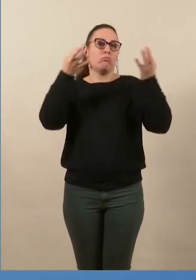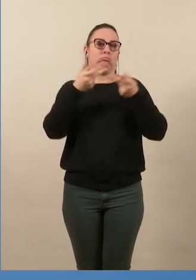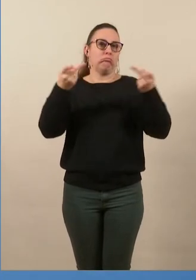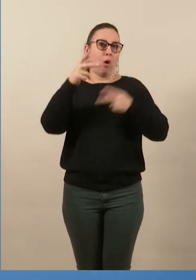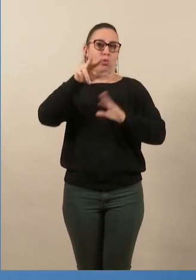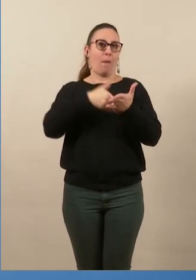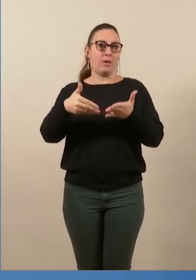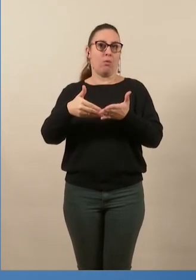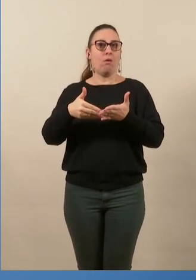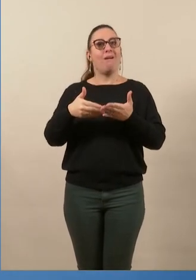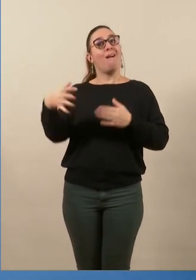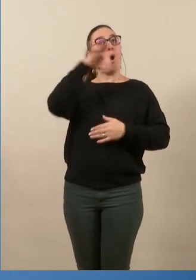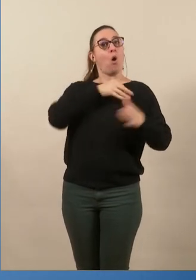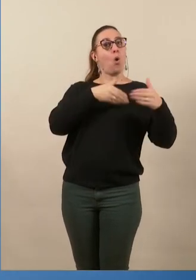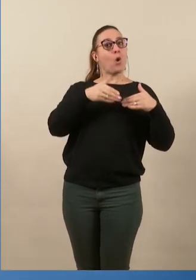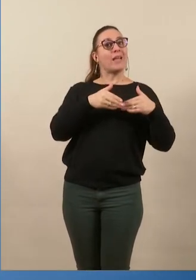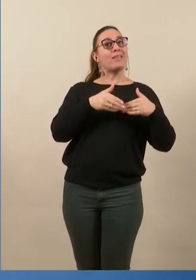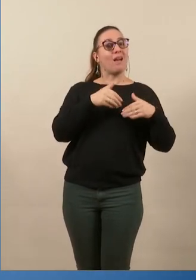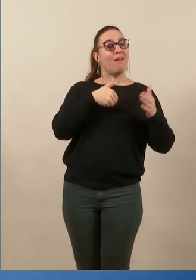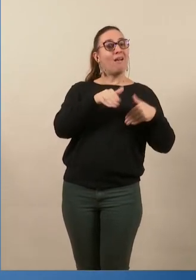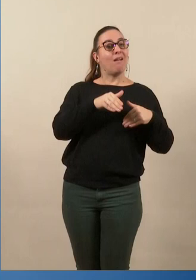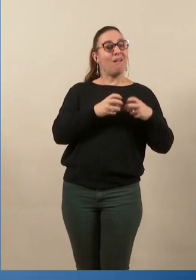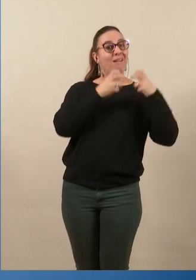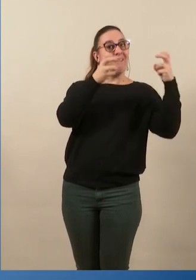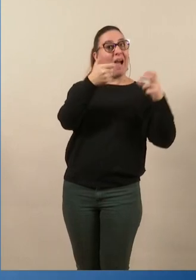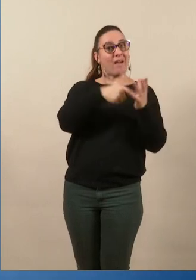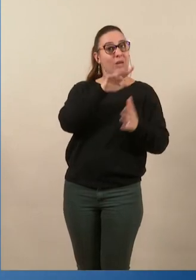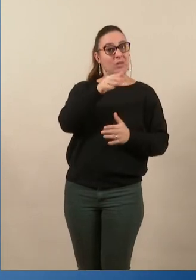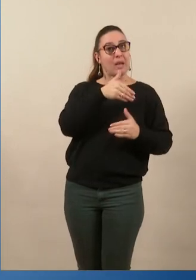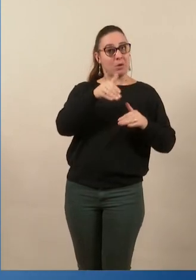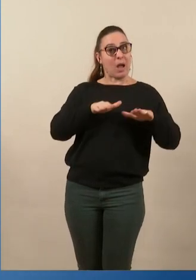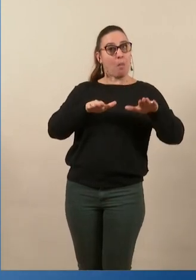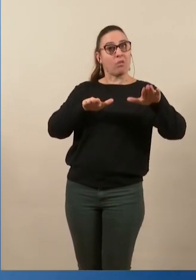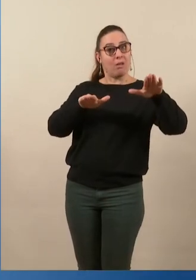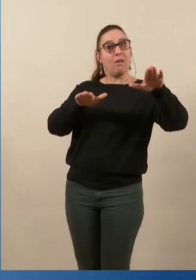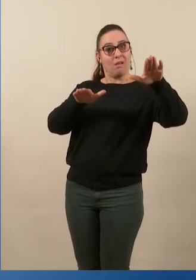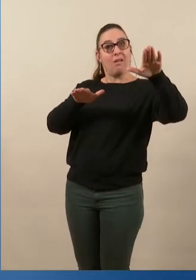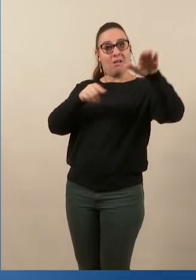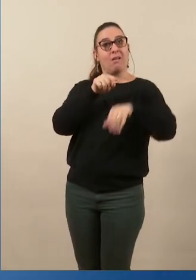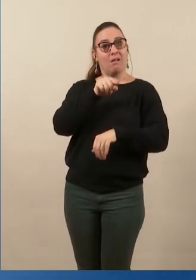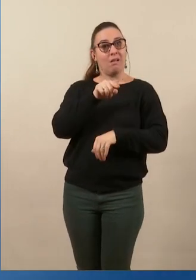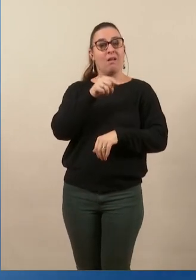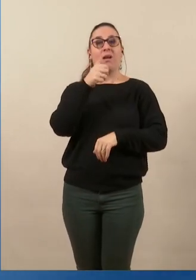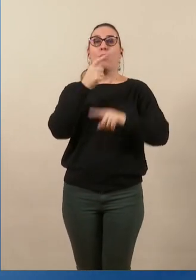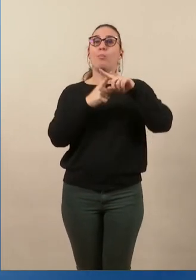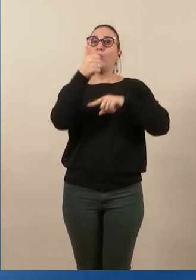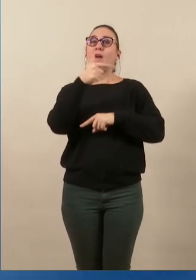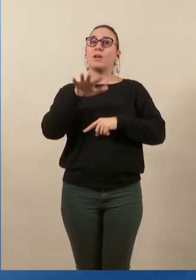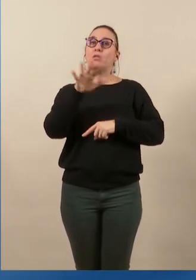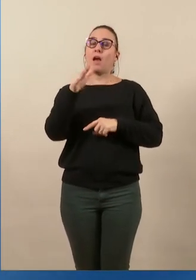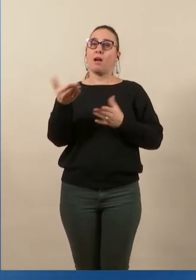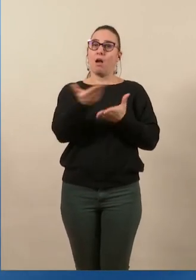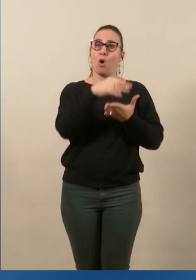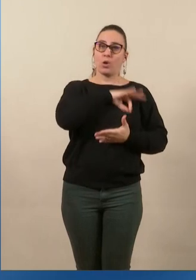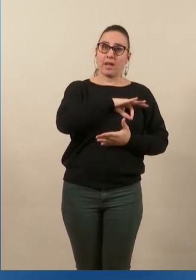les recettes de fonctionnement elles augmentent quand même à 1 1,5 million c'est pour ça qu'en ayant plus 1,5 en recette et